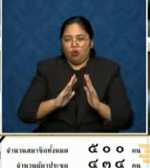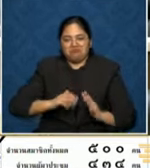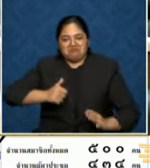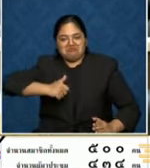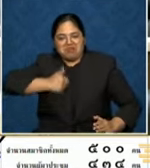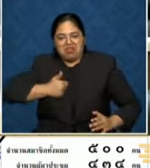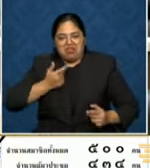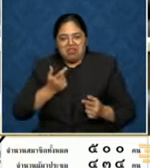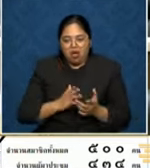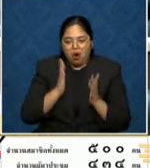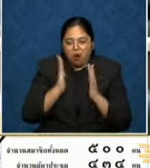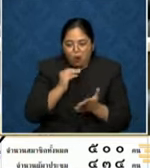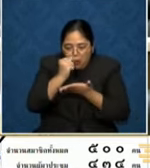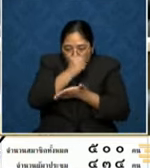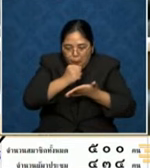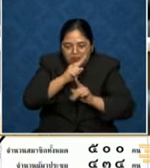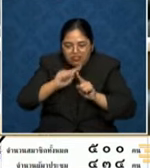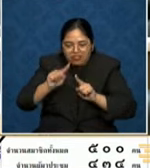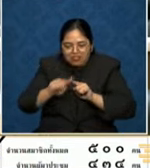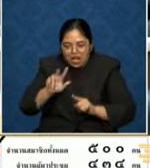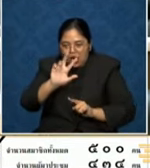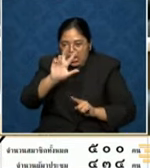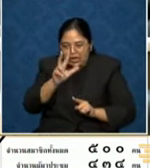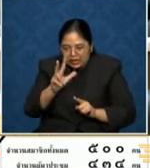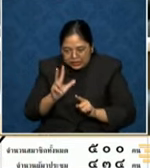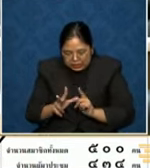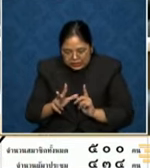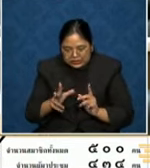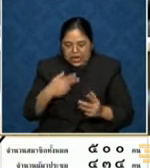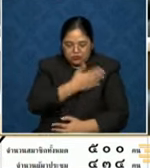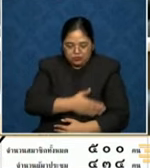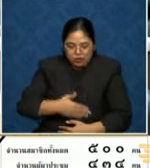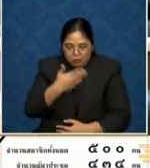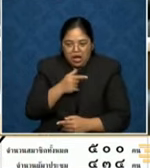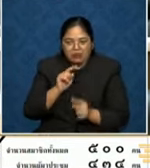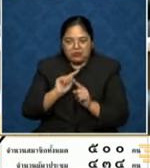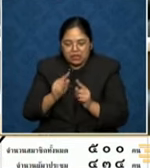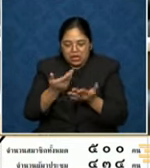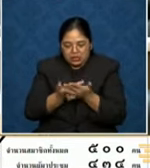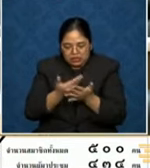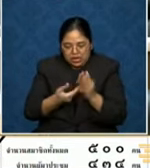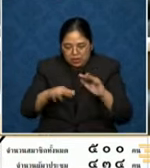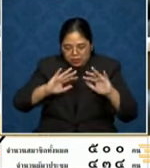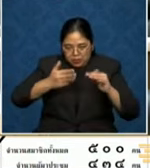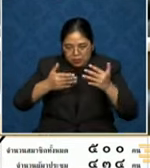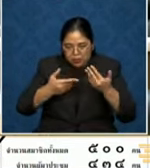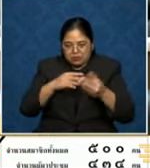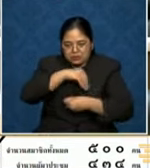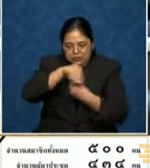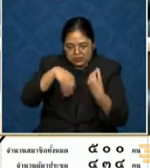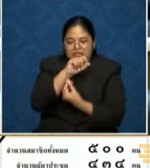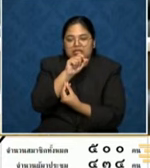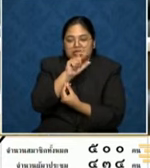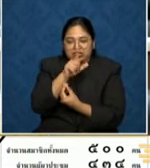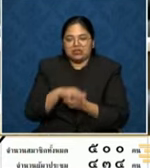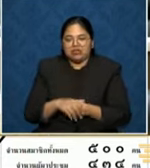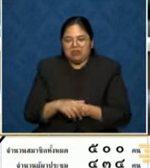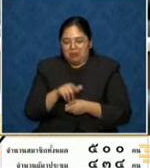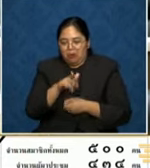ให้หมดไปใช้ประโยชน์จากกัญชาทางการแพทย์และสุขภาพและสร้างมูลค่าเพิ่มทางด้านในเชิงเศรษฐกิจครับท่านประธานครับป